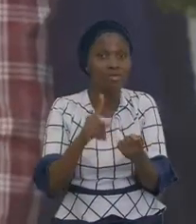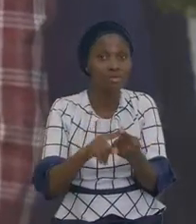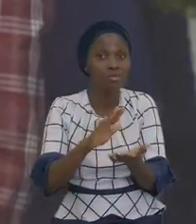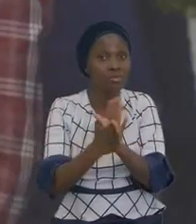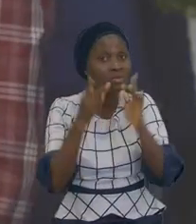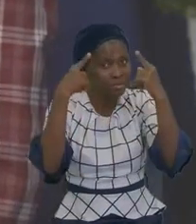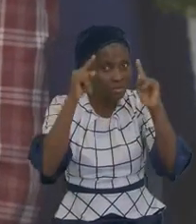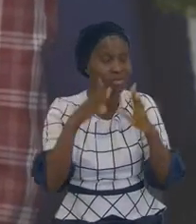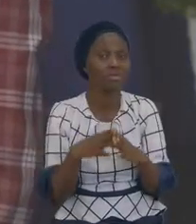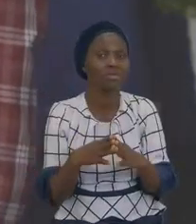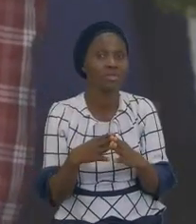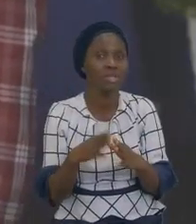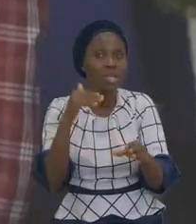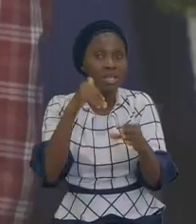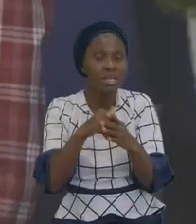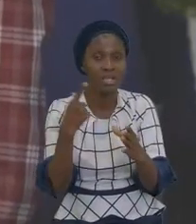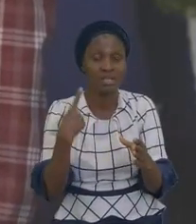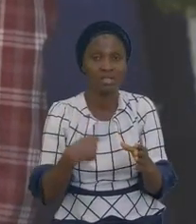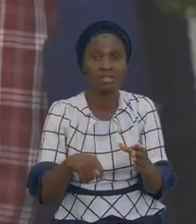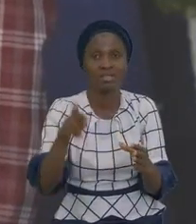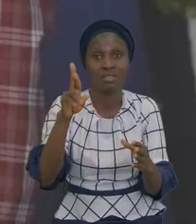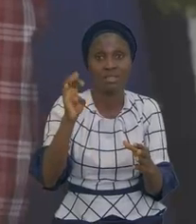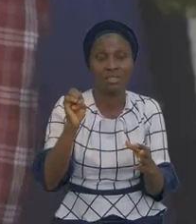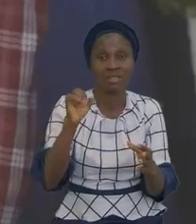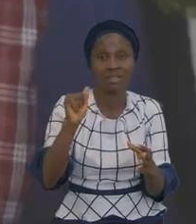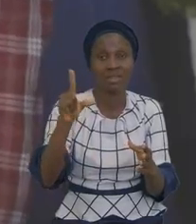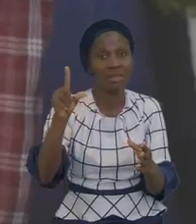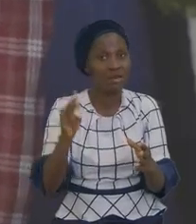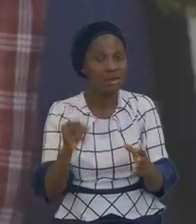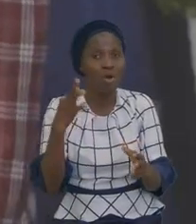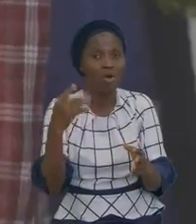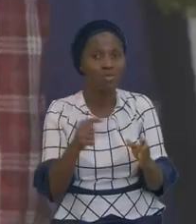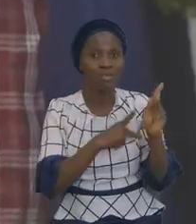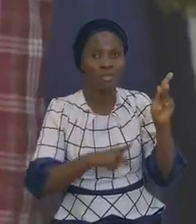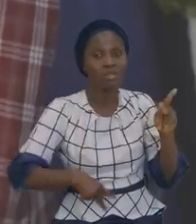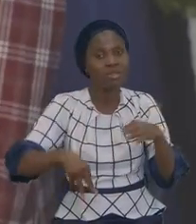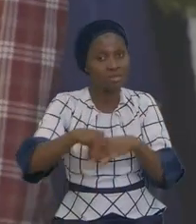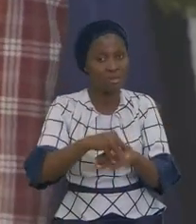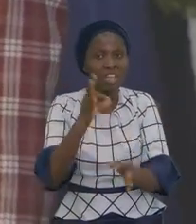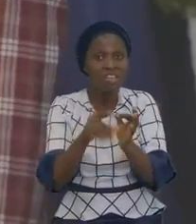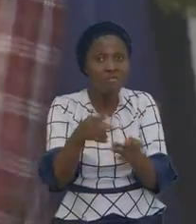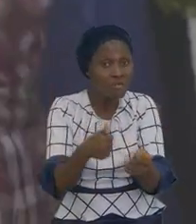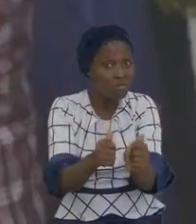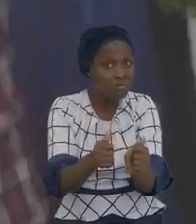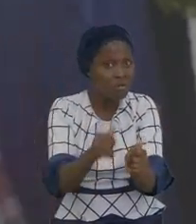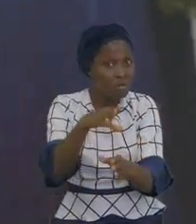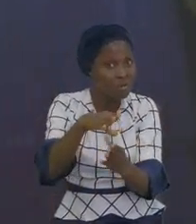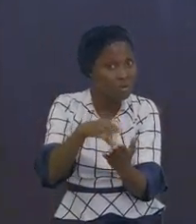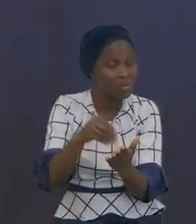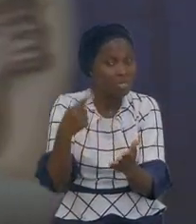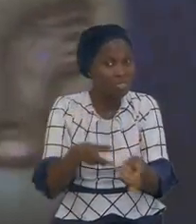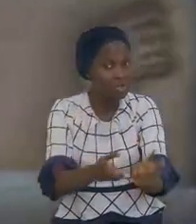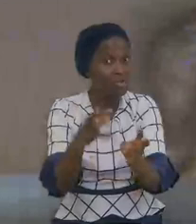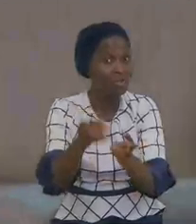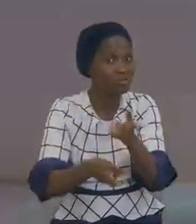Dieu. Si tu suis les voies du monde, la manière dont ils pensent qu'ils peuvent avoir le succès dans le